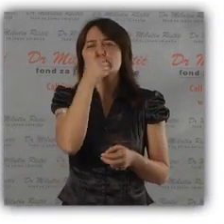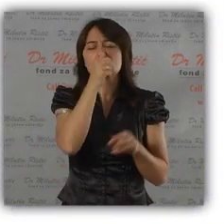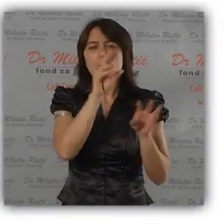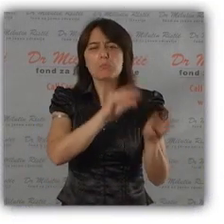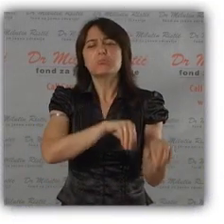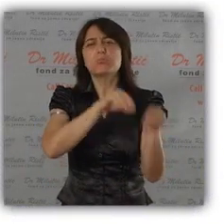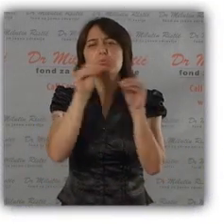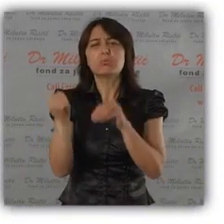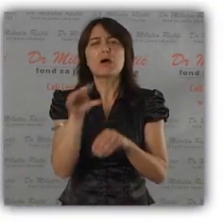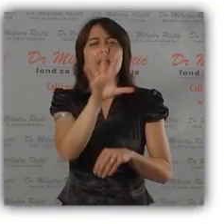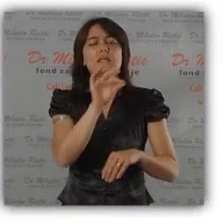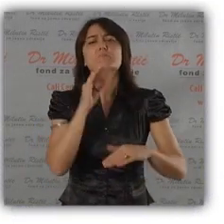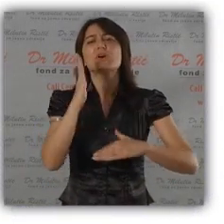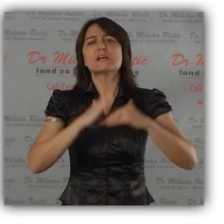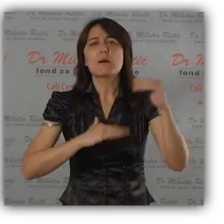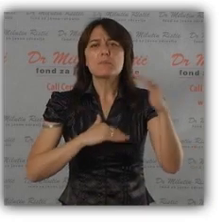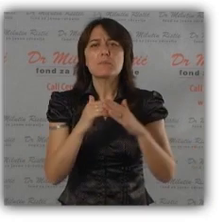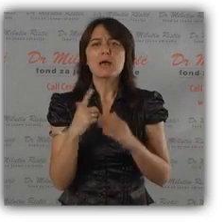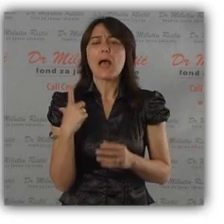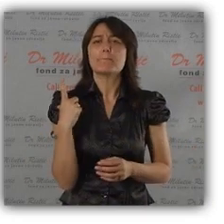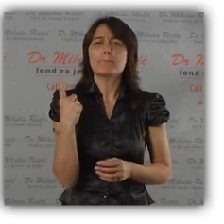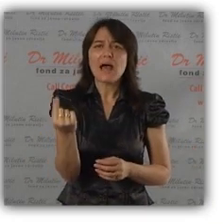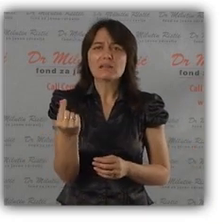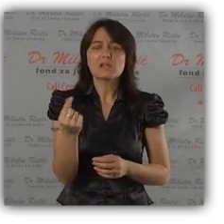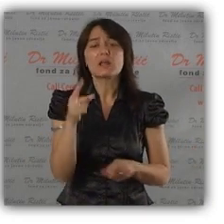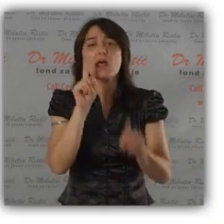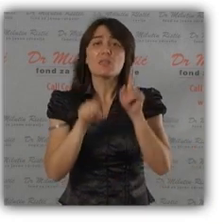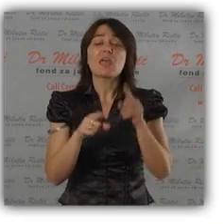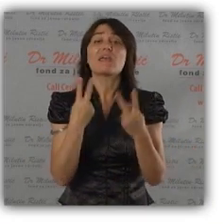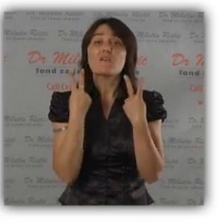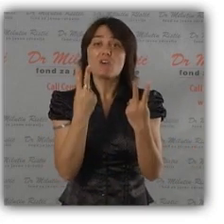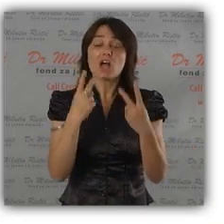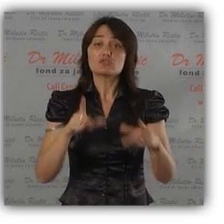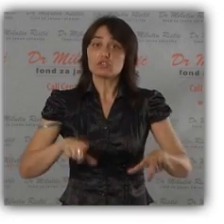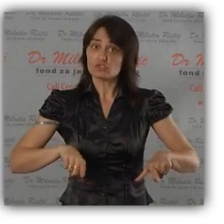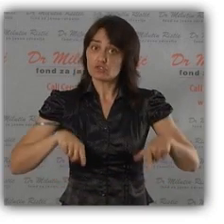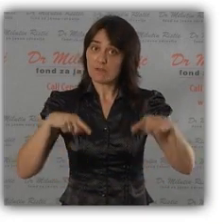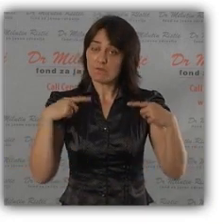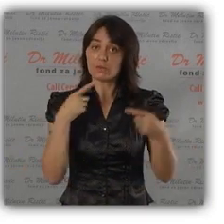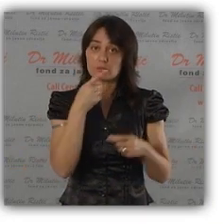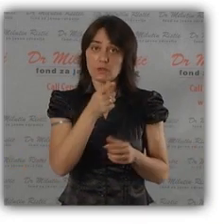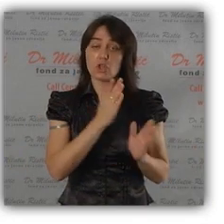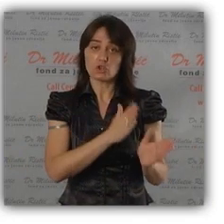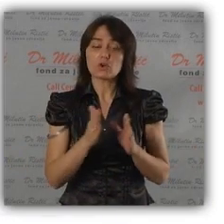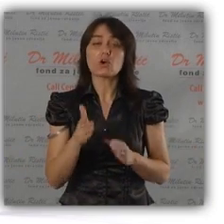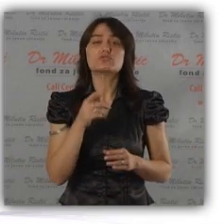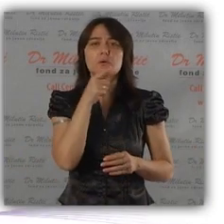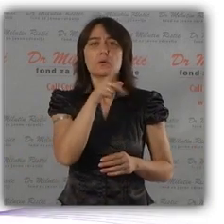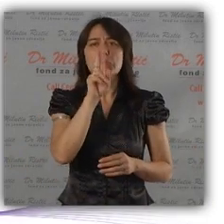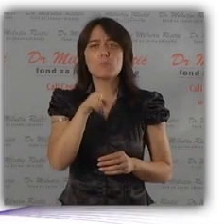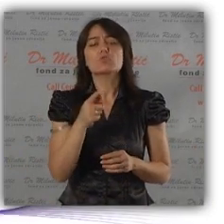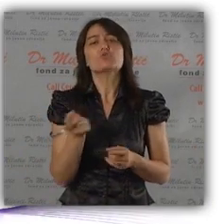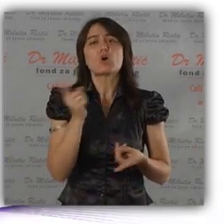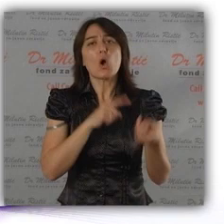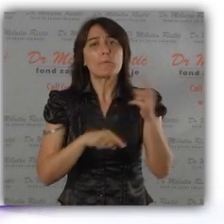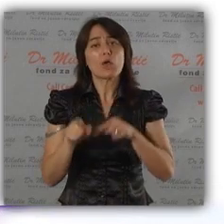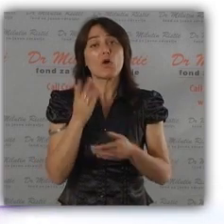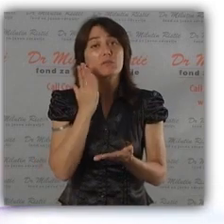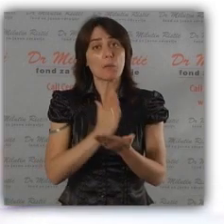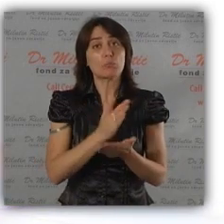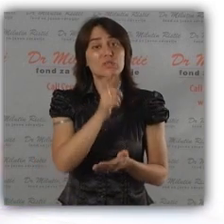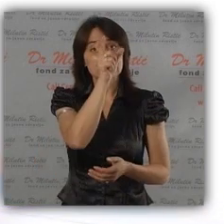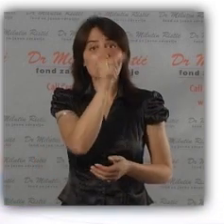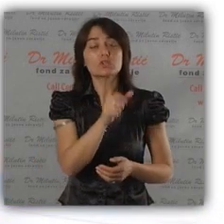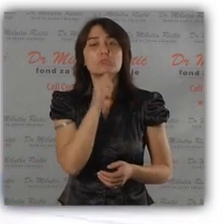su preseljenje, izbor zanimanja, izbor partnera, znači neke značajne životne događaje, onda taj proces može biti